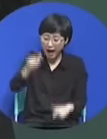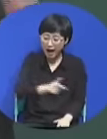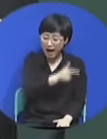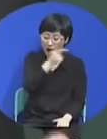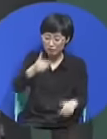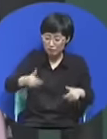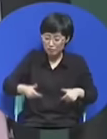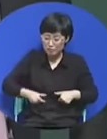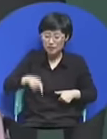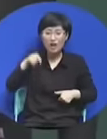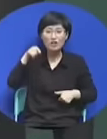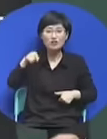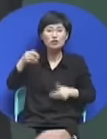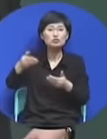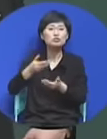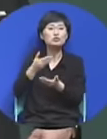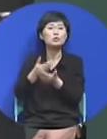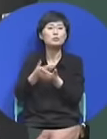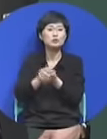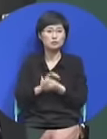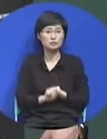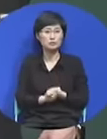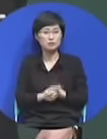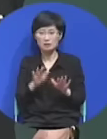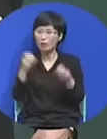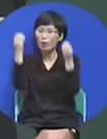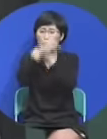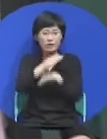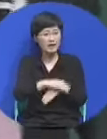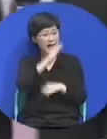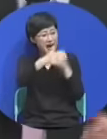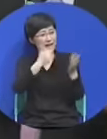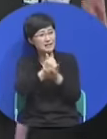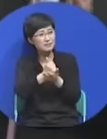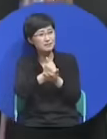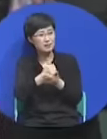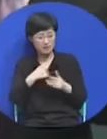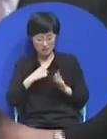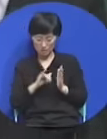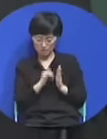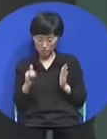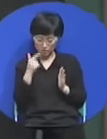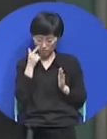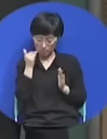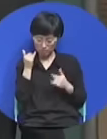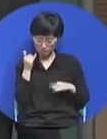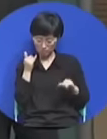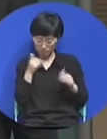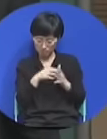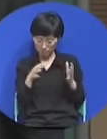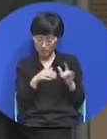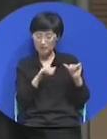而且要求的没有什么，如果真的要求，要求日用的饮食。 하나님, 우리 식구 다섯 명인데. 다섯 명 먹을 밥만 주세요. 이래 기도하란 말이 아닙니다.